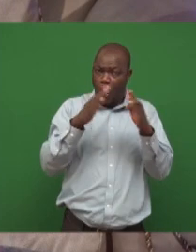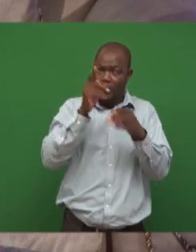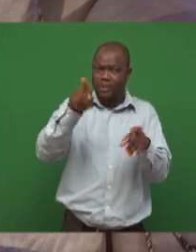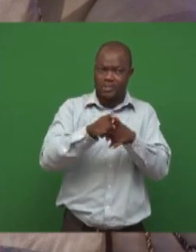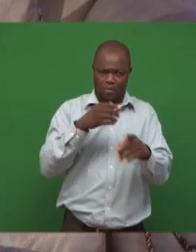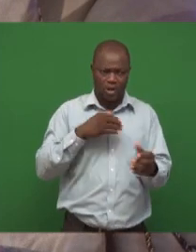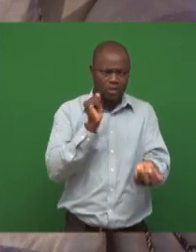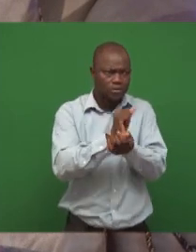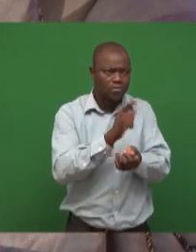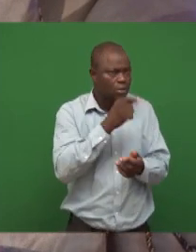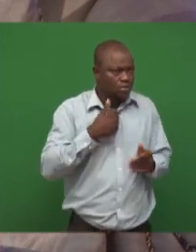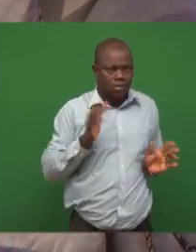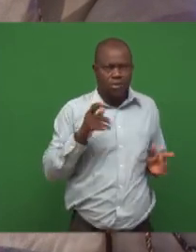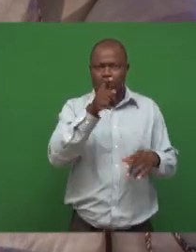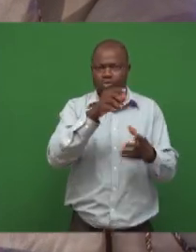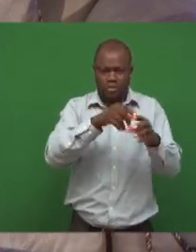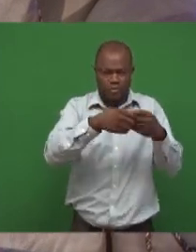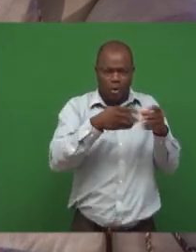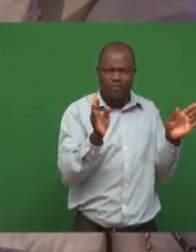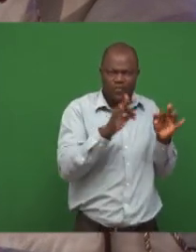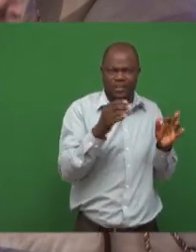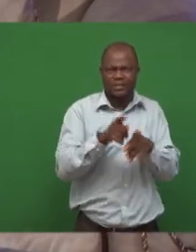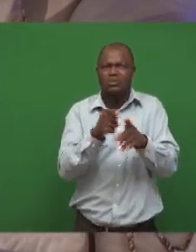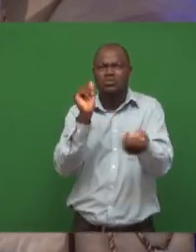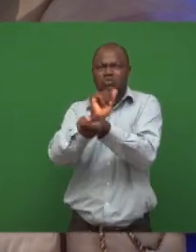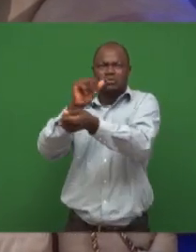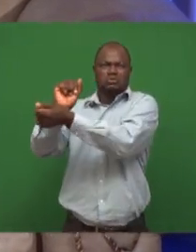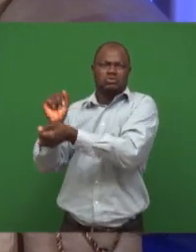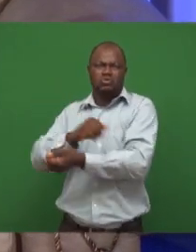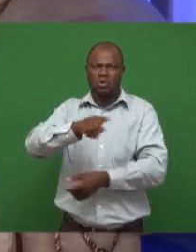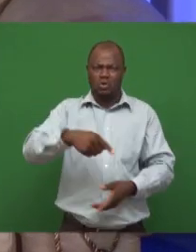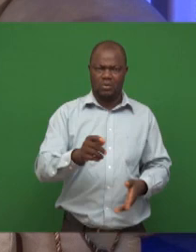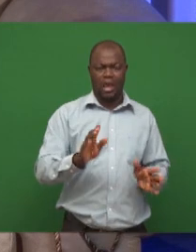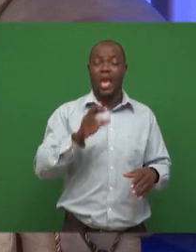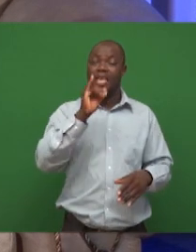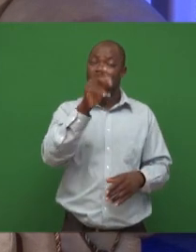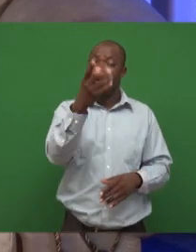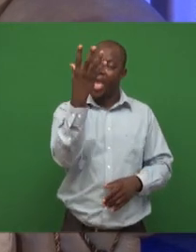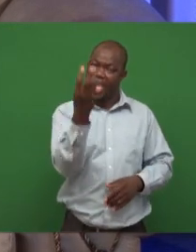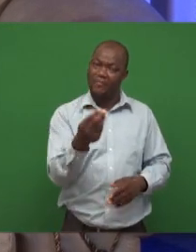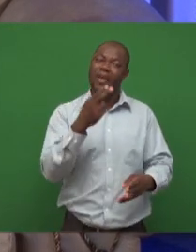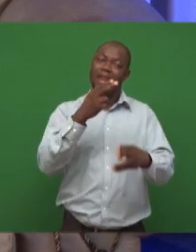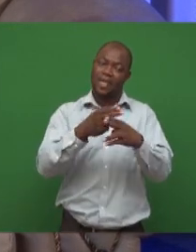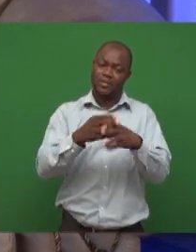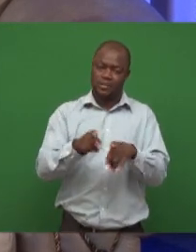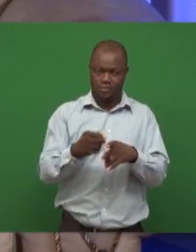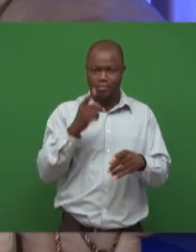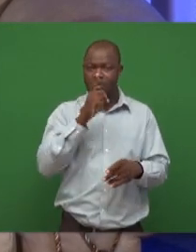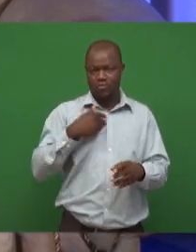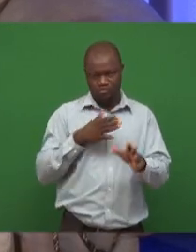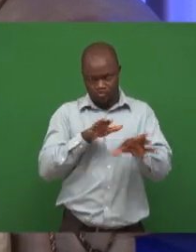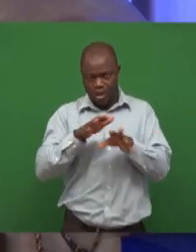vanoya vasunga uyu aiwa ndisini ndisekuru kwakochonorwa aiwa ndiningi asi kana muchinge muine mazita vanoziva kuti pano tiri kutsvaga